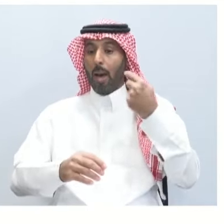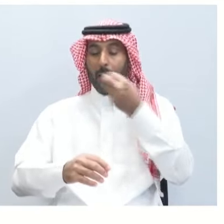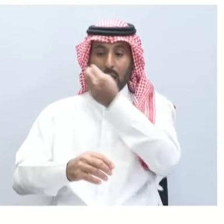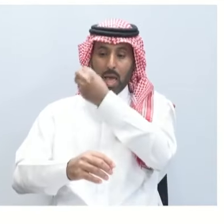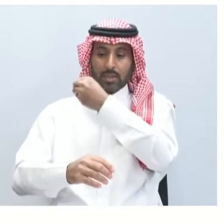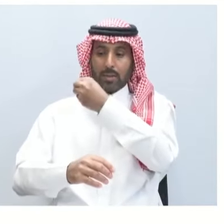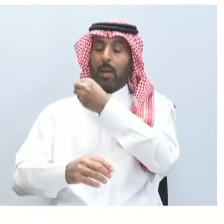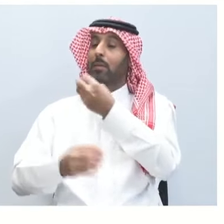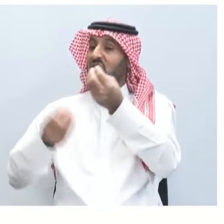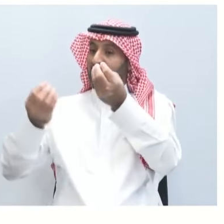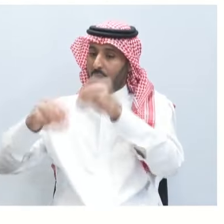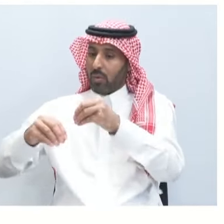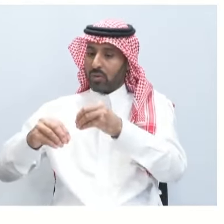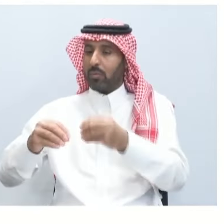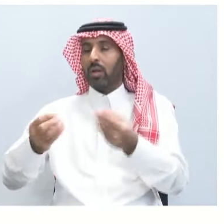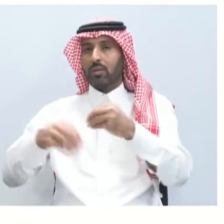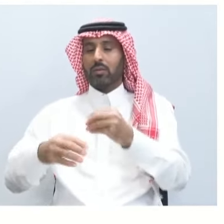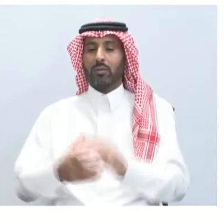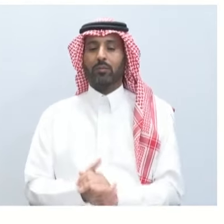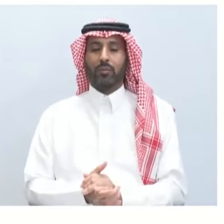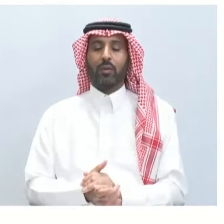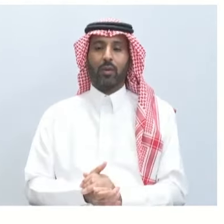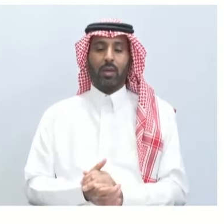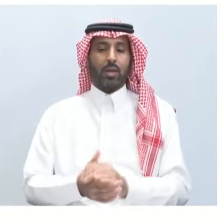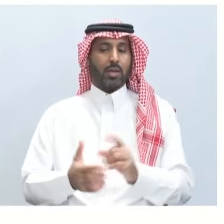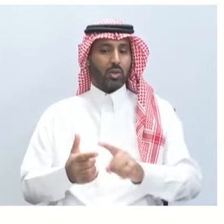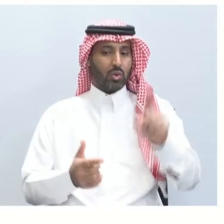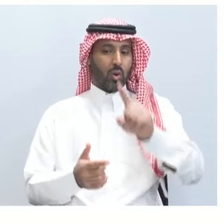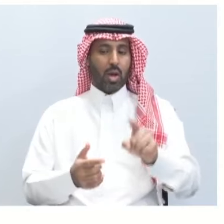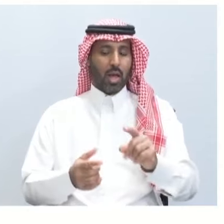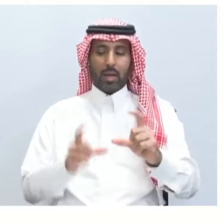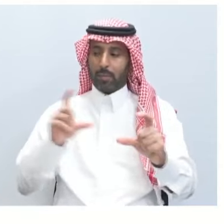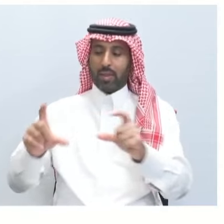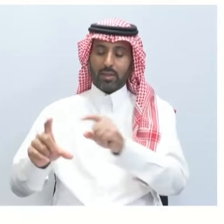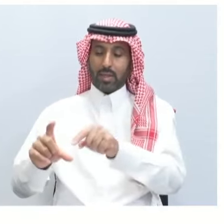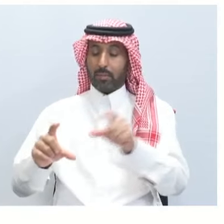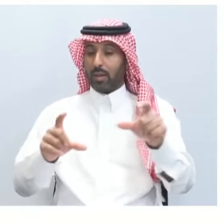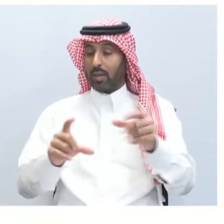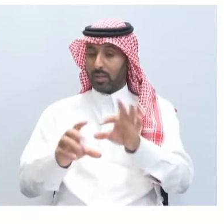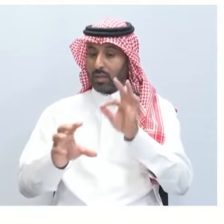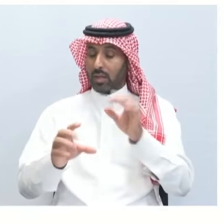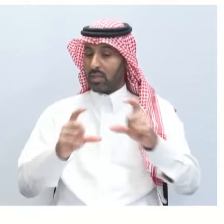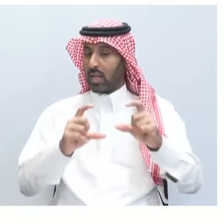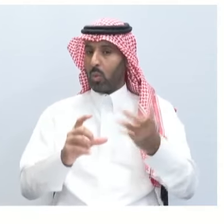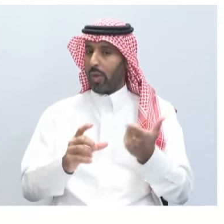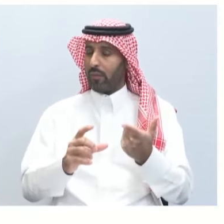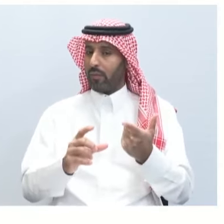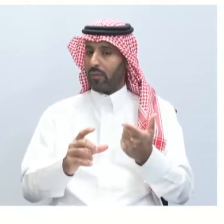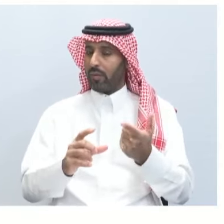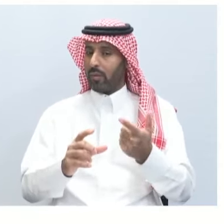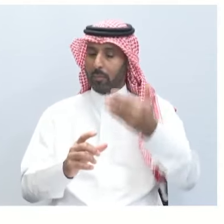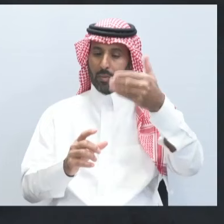يضاعف الله عز وجل لهم الثواب السؤال الاخر استدل من الايات على كل مما ياتي سيظهر امامكم